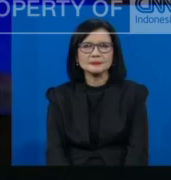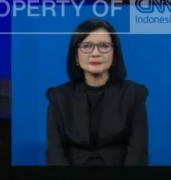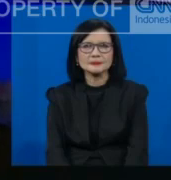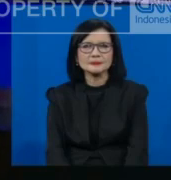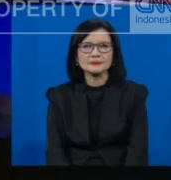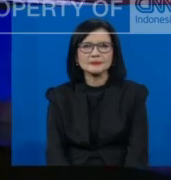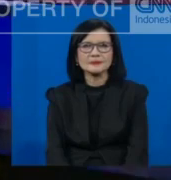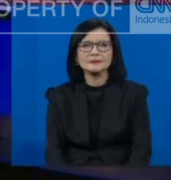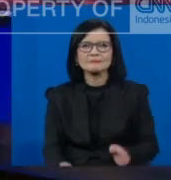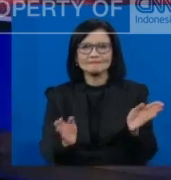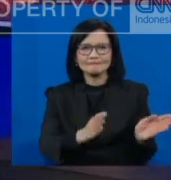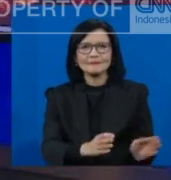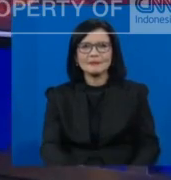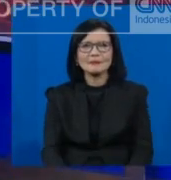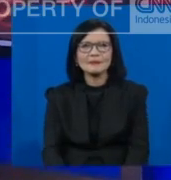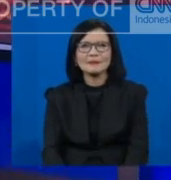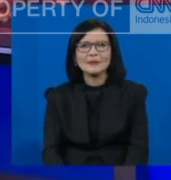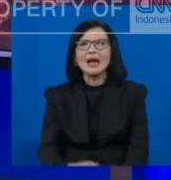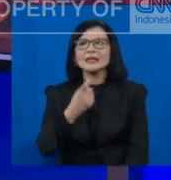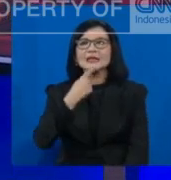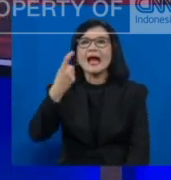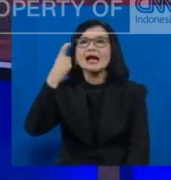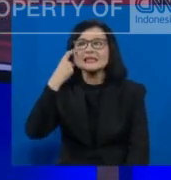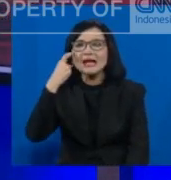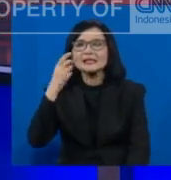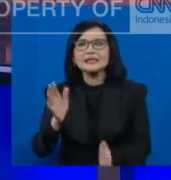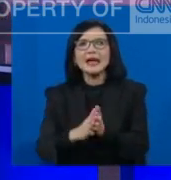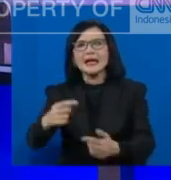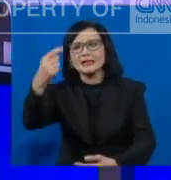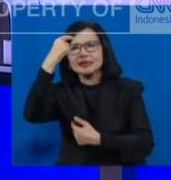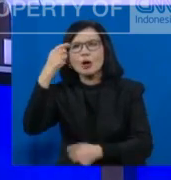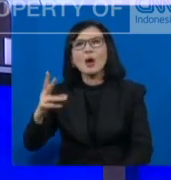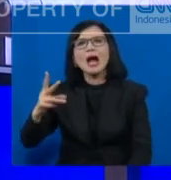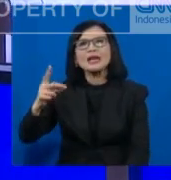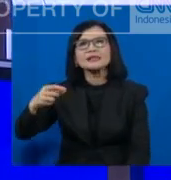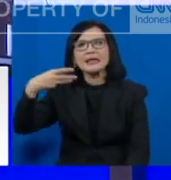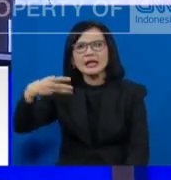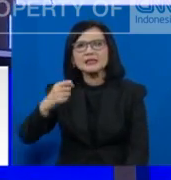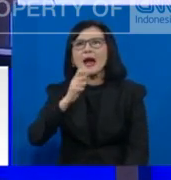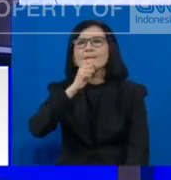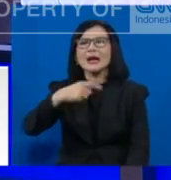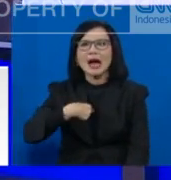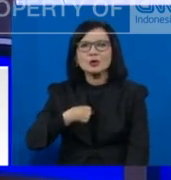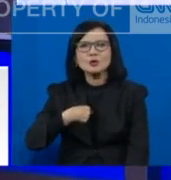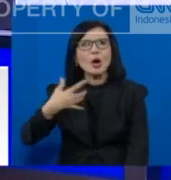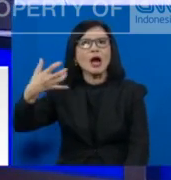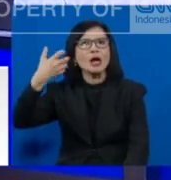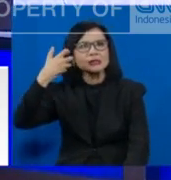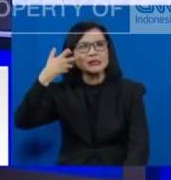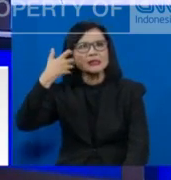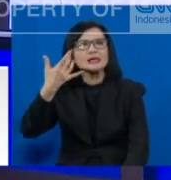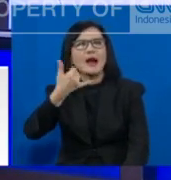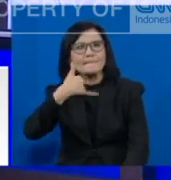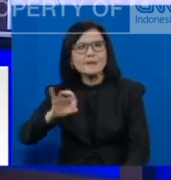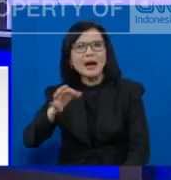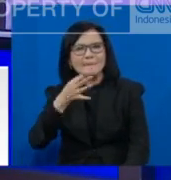kita ke informasi berikutnya pemirsa terkait saksi sekaligus terdakwa Richard eliazer yang mengaku mendapatkan telepon seluler baru dari